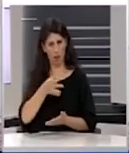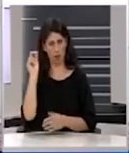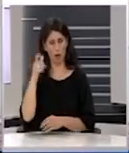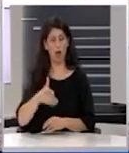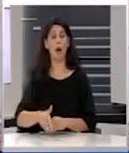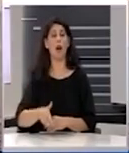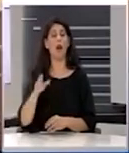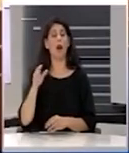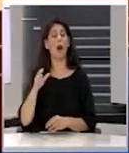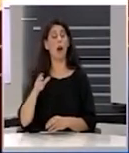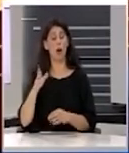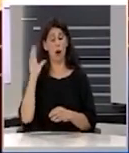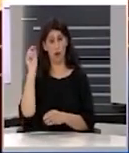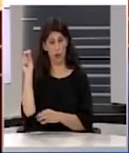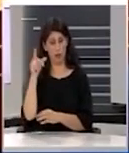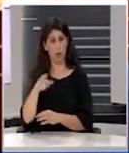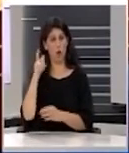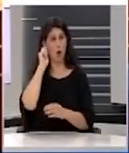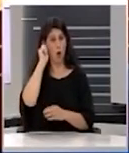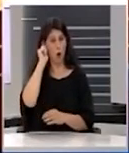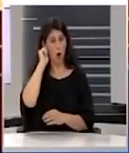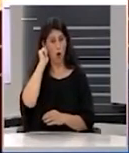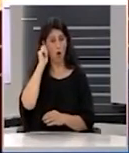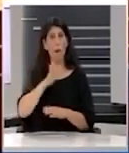Ορκίζομαι στο όνομα του Παντοδύναμου Θεού